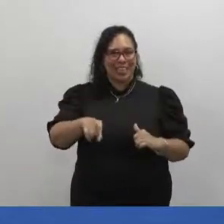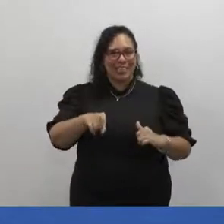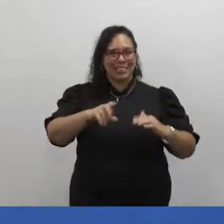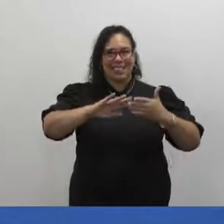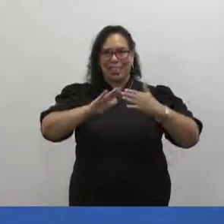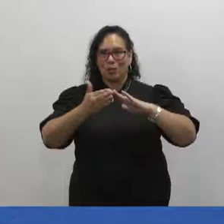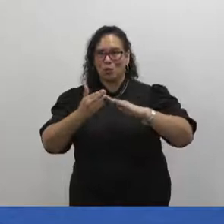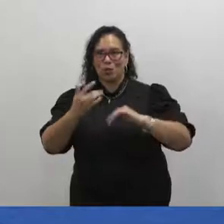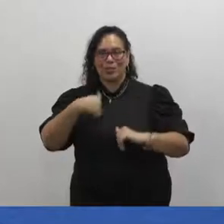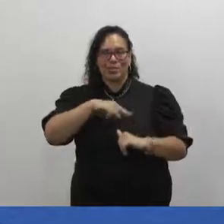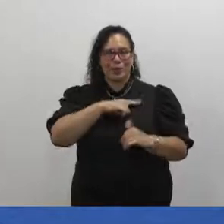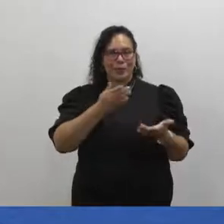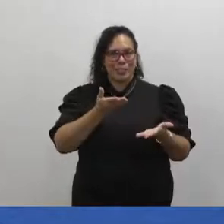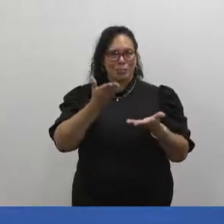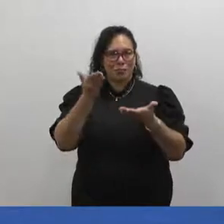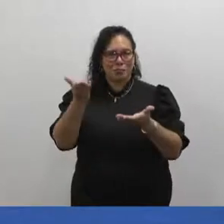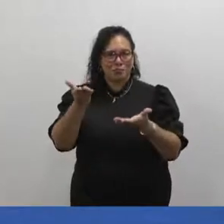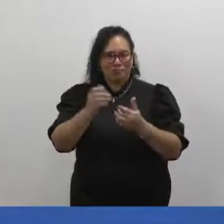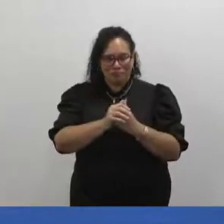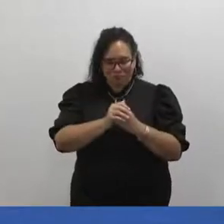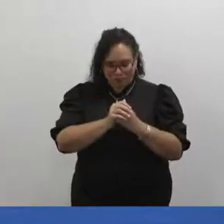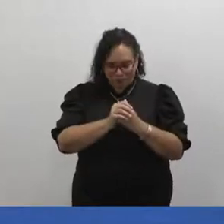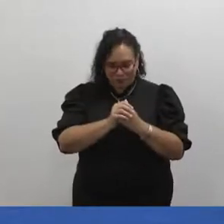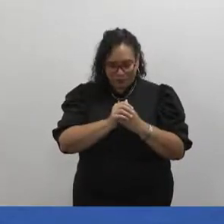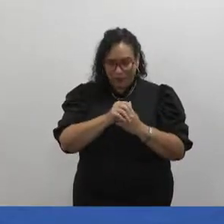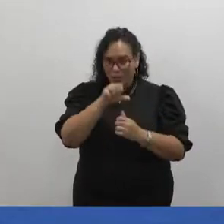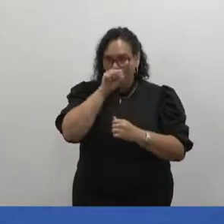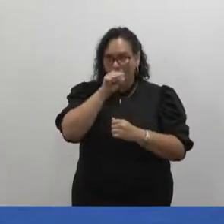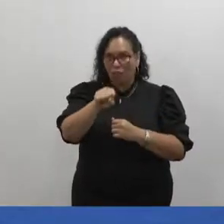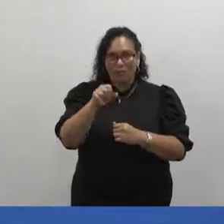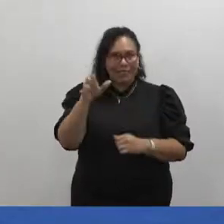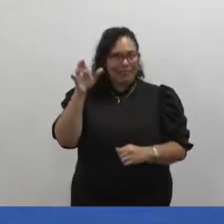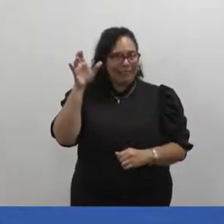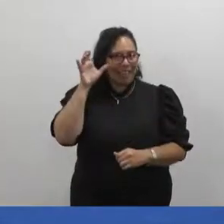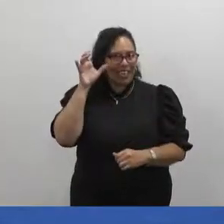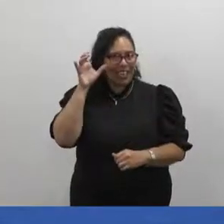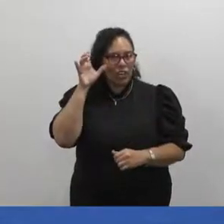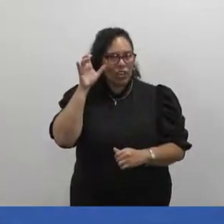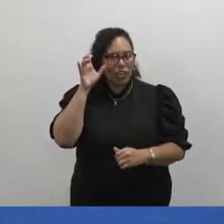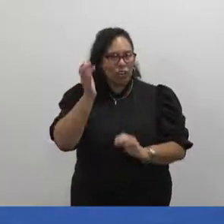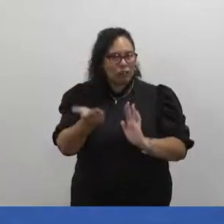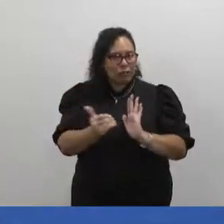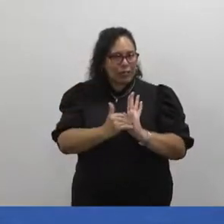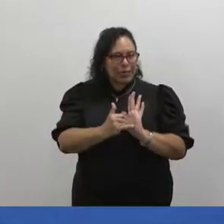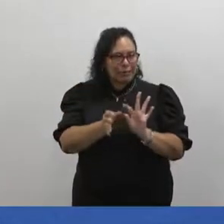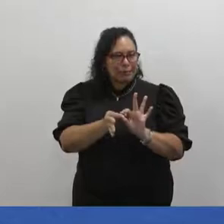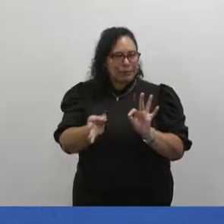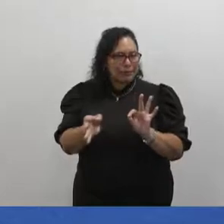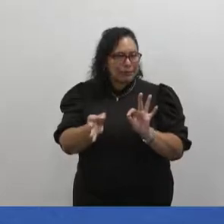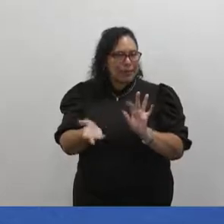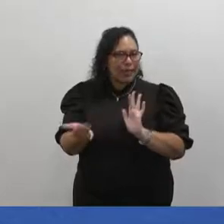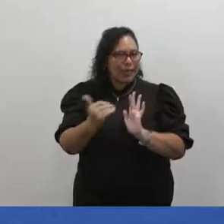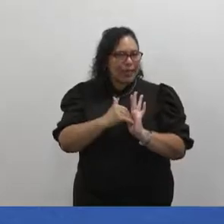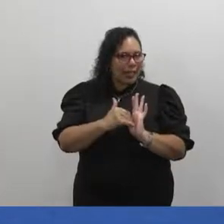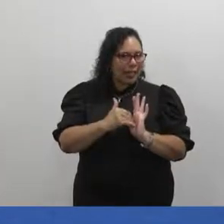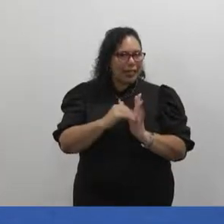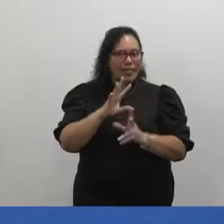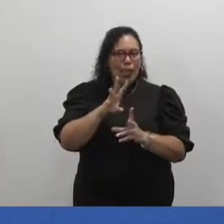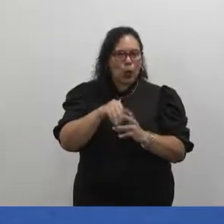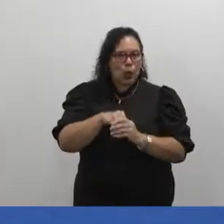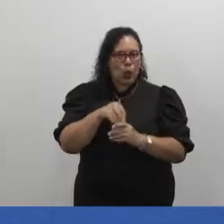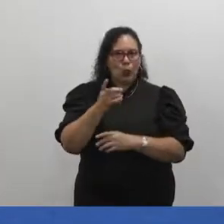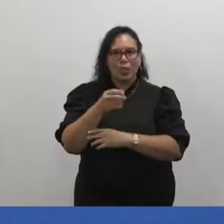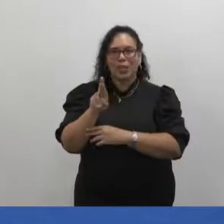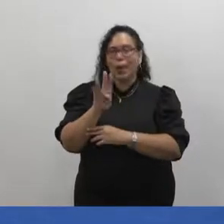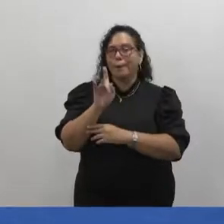ca tâm rừng ca rồi bác con sát nâng về miền phép khó khó khăn tặng o khiêm trọng lư âm bi ca này dây mà đón tiết ta lúc